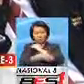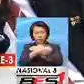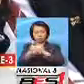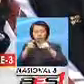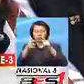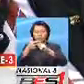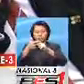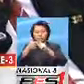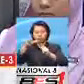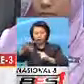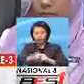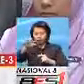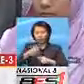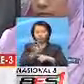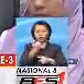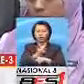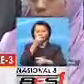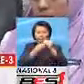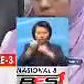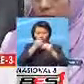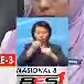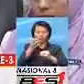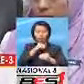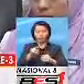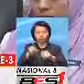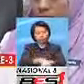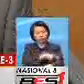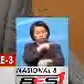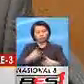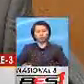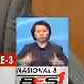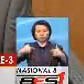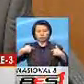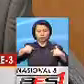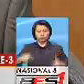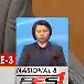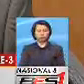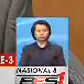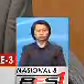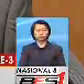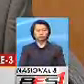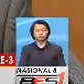serta amalan pengambilan makanan dan pemakanan sepanjang hayat.